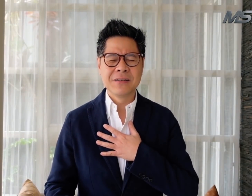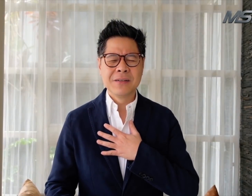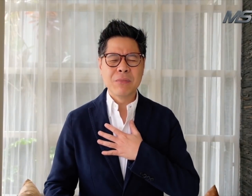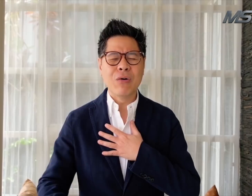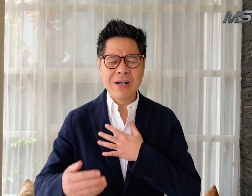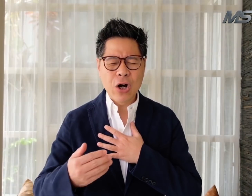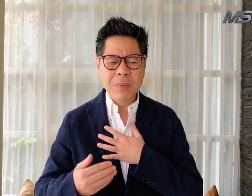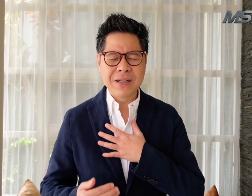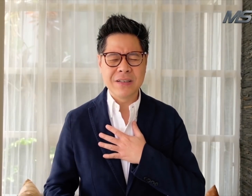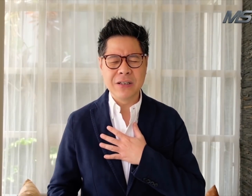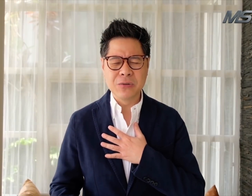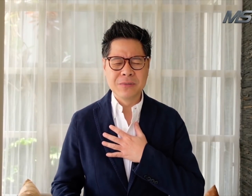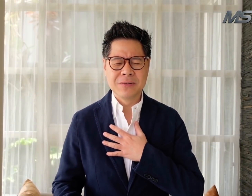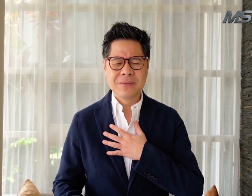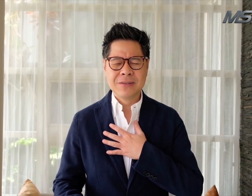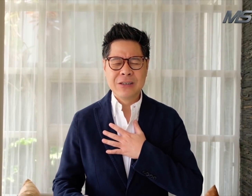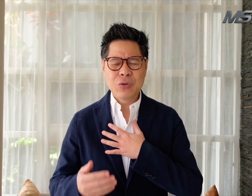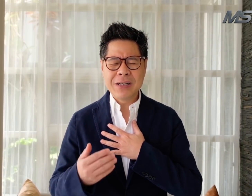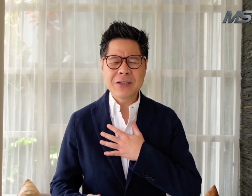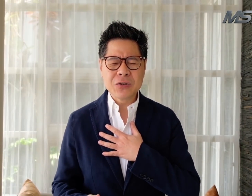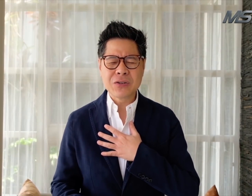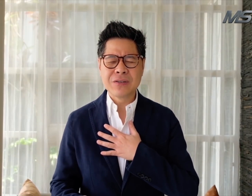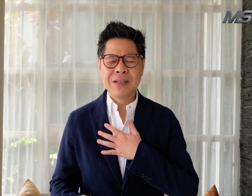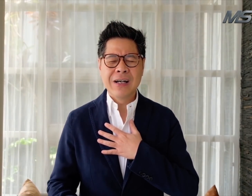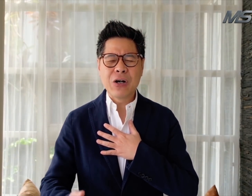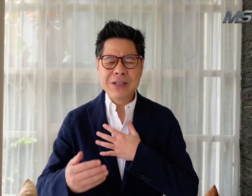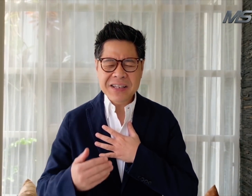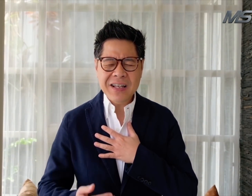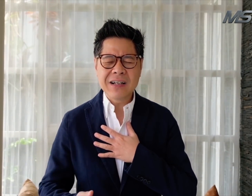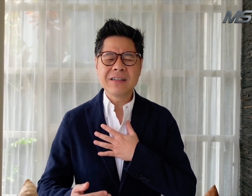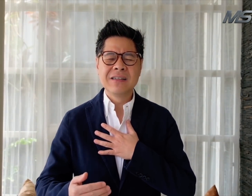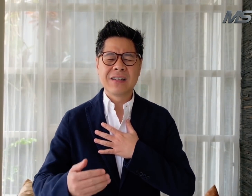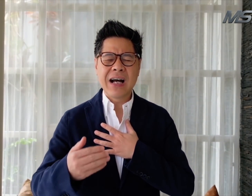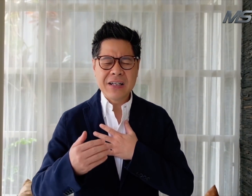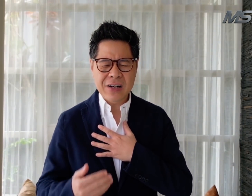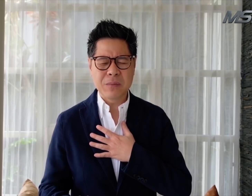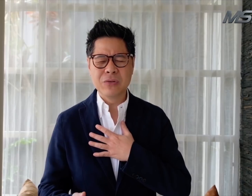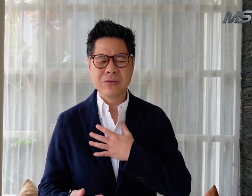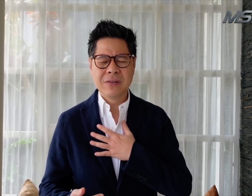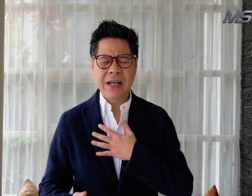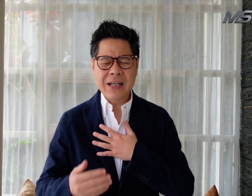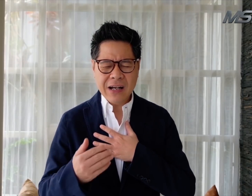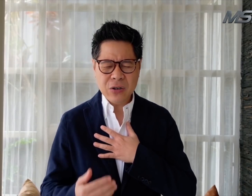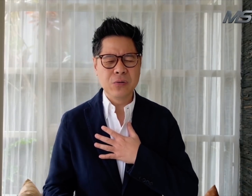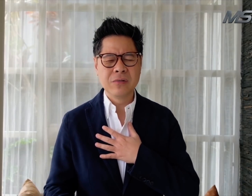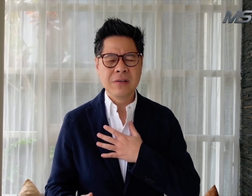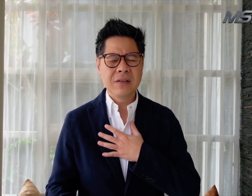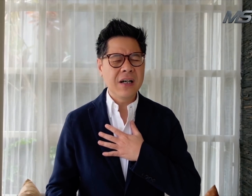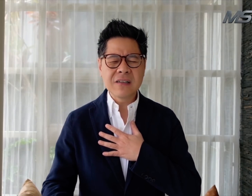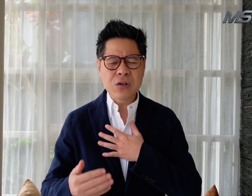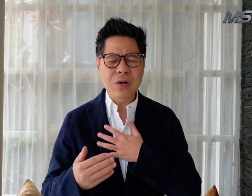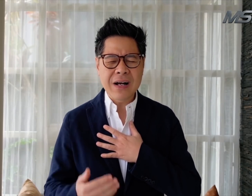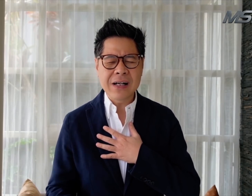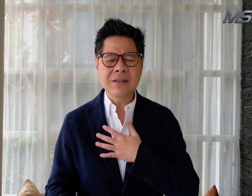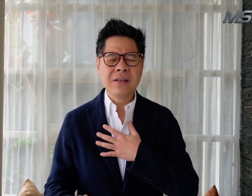percaya bahwa engkau mengasihiku. Tuhan Yesus, aku datang ke hadirat-Mu. Ini aku